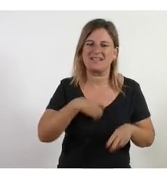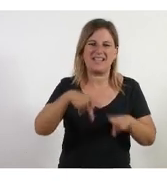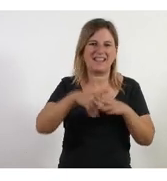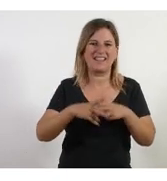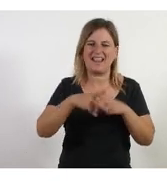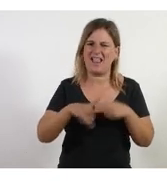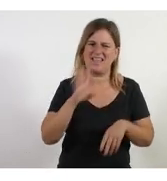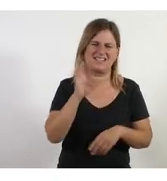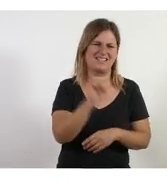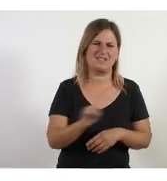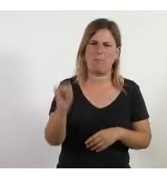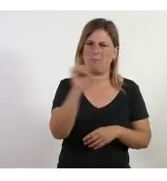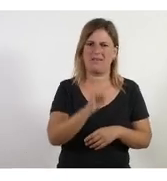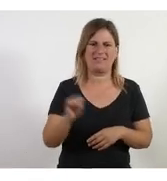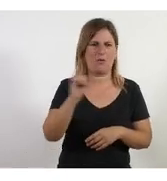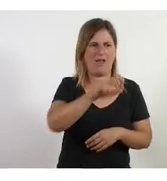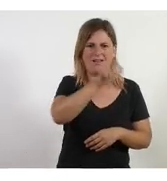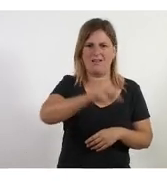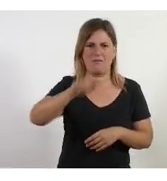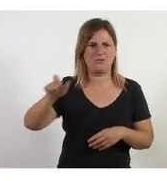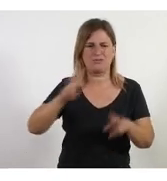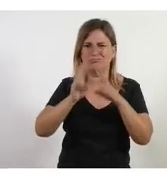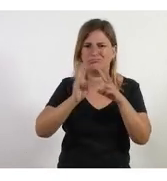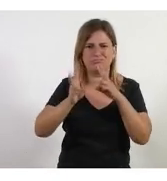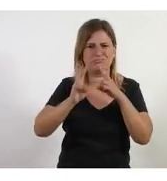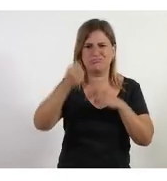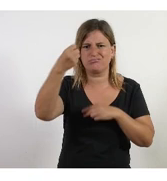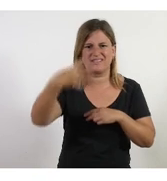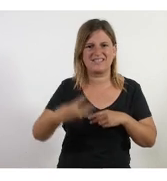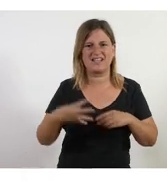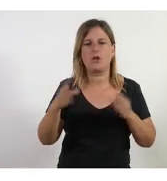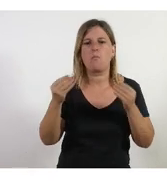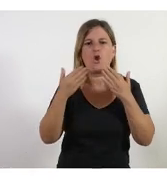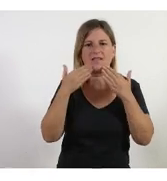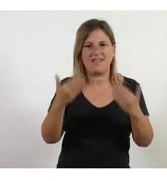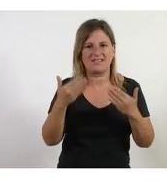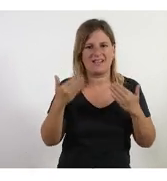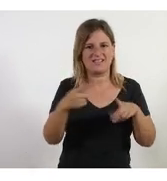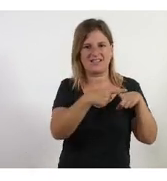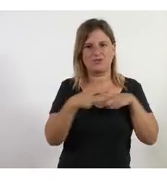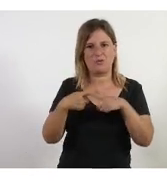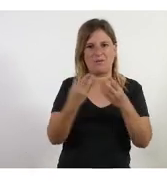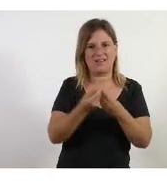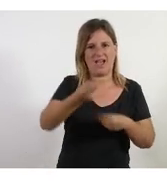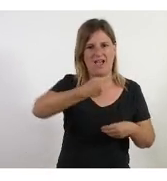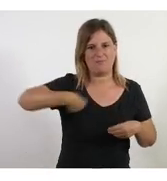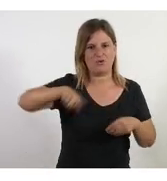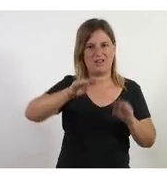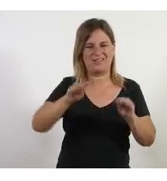estat espectacular i la gent així ho està dient en el xat. Moltíssimes gràcies per compartir amb nosaltres aquest